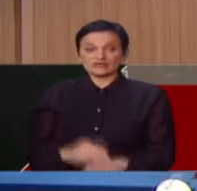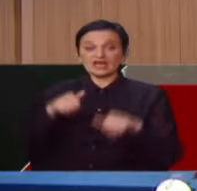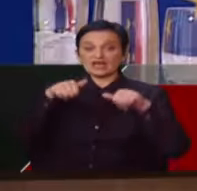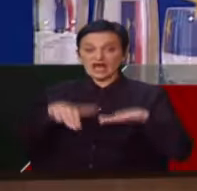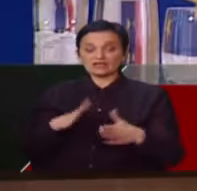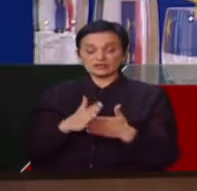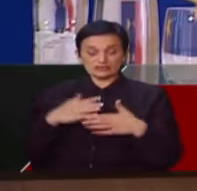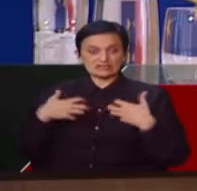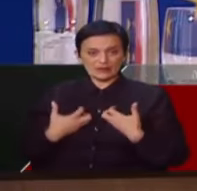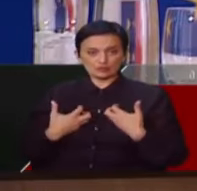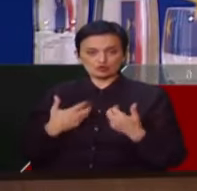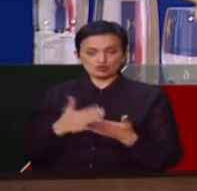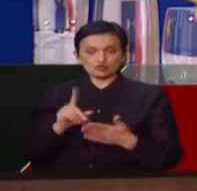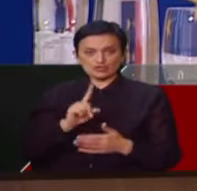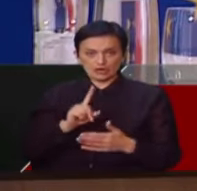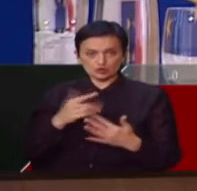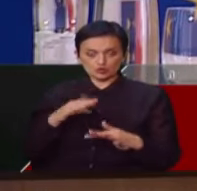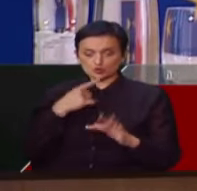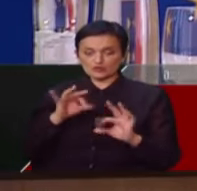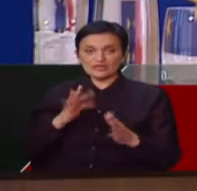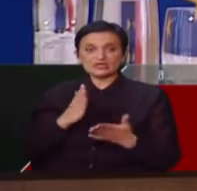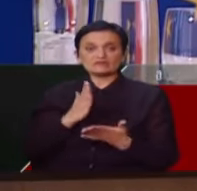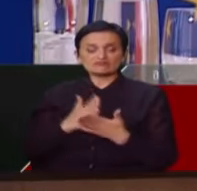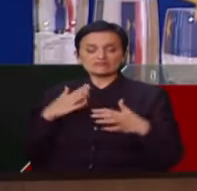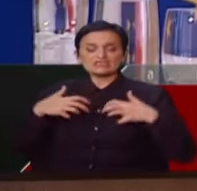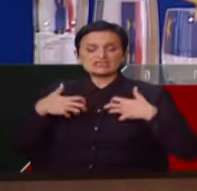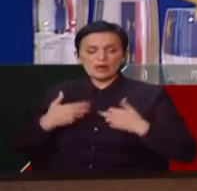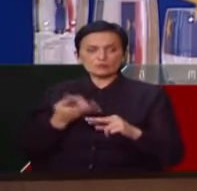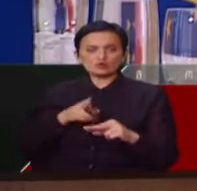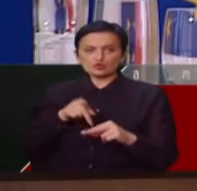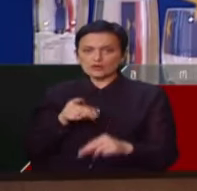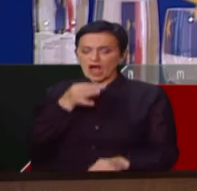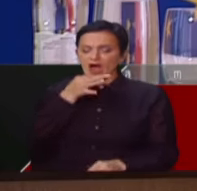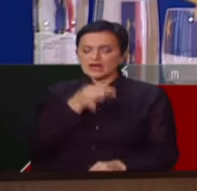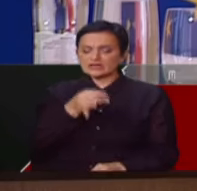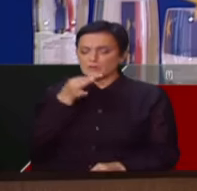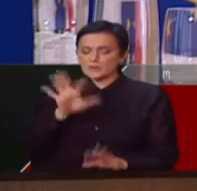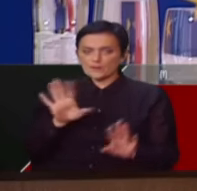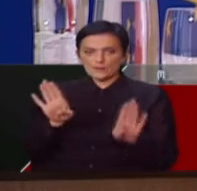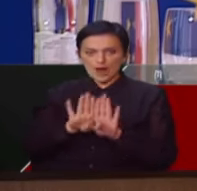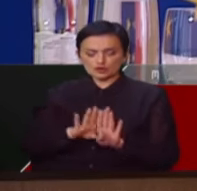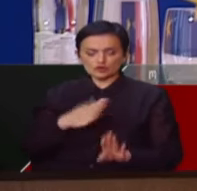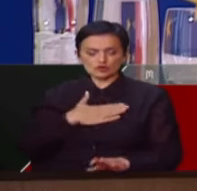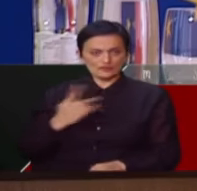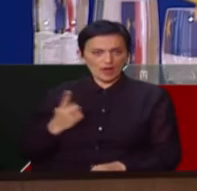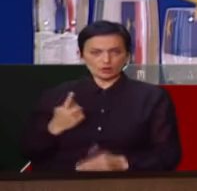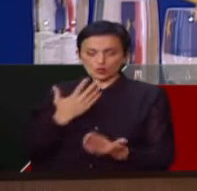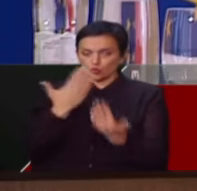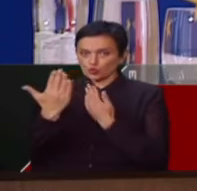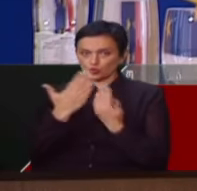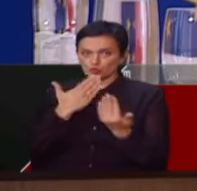გადაწყვეტილება არის სამწუხარო, რაც უკვე აღნიშნე. სამწუხაროა იმდენად, რამდენადაც ის არ პასუხობს ჩვენს მოლოდინს